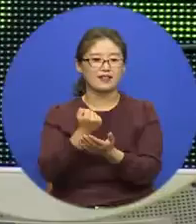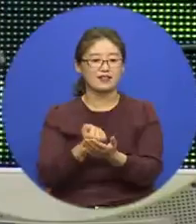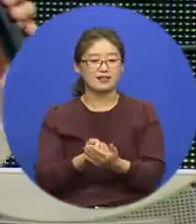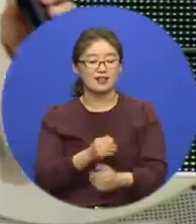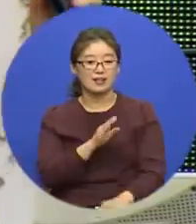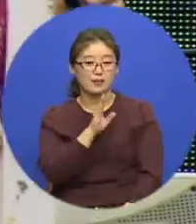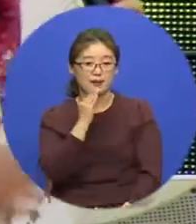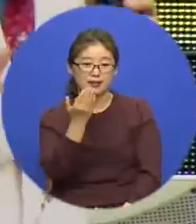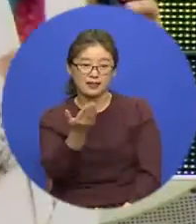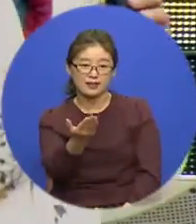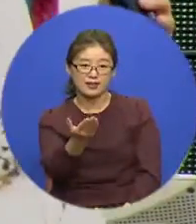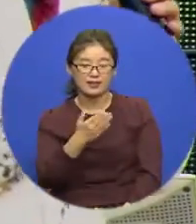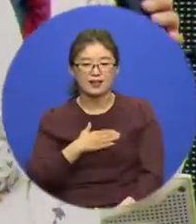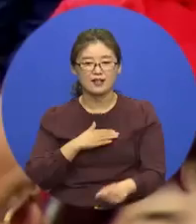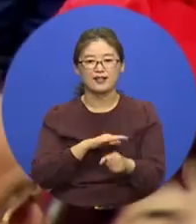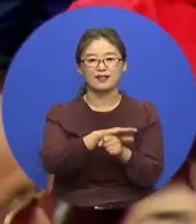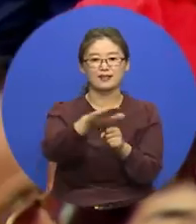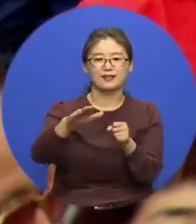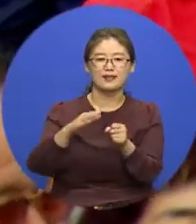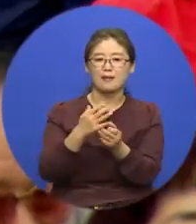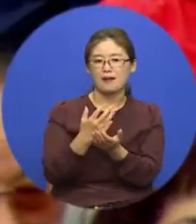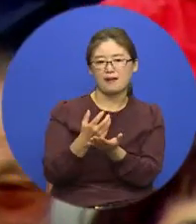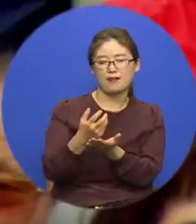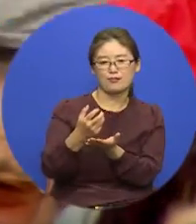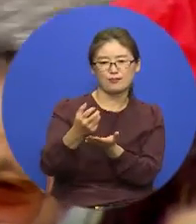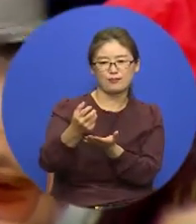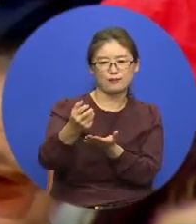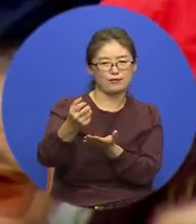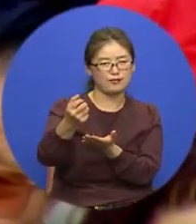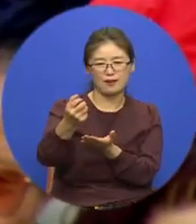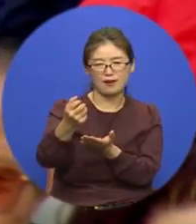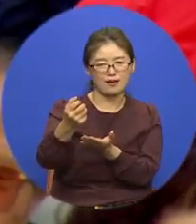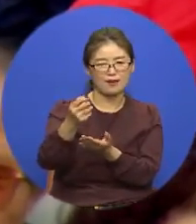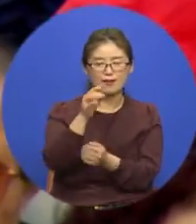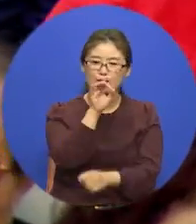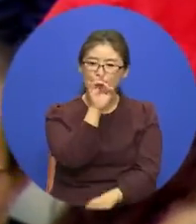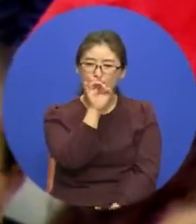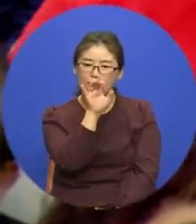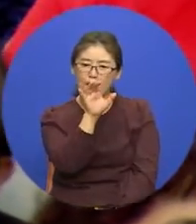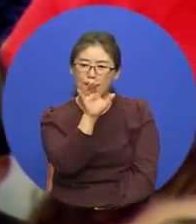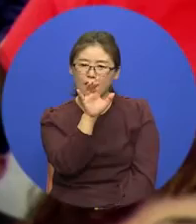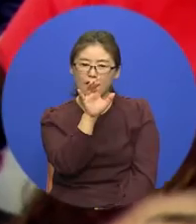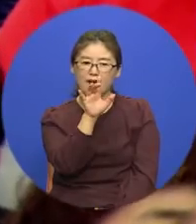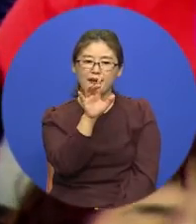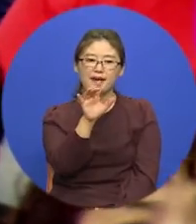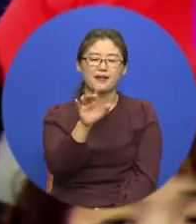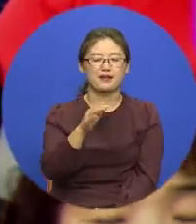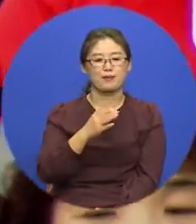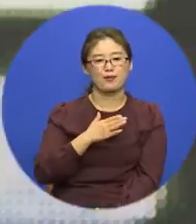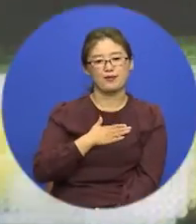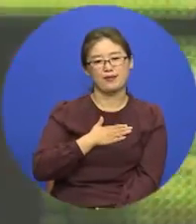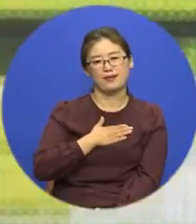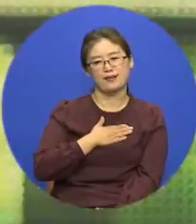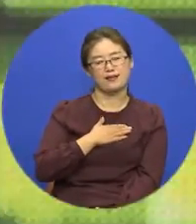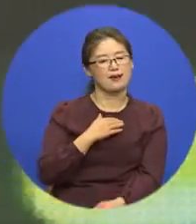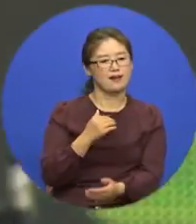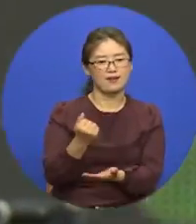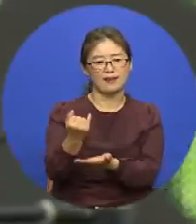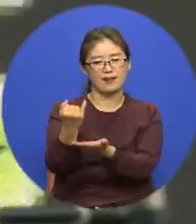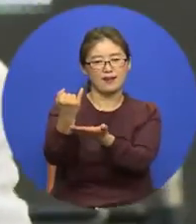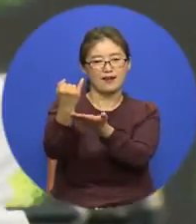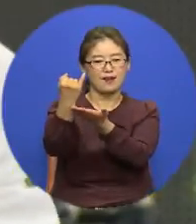그냥 길다른 나의 사랑을 받아줄 수가 없면 나의